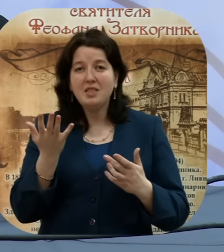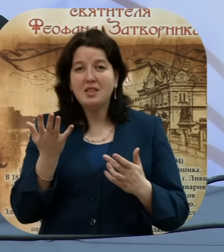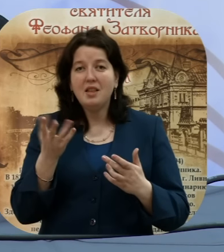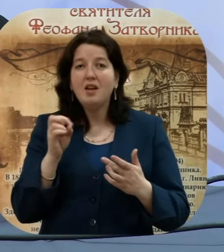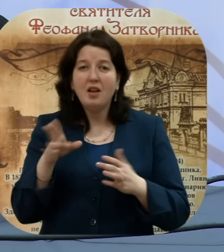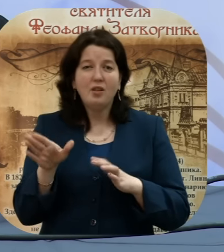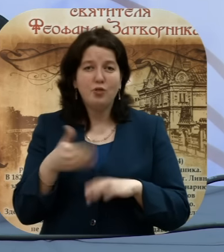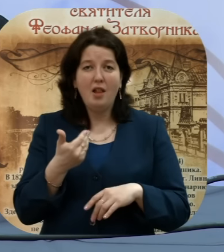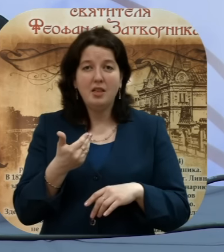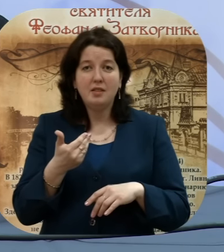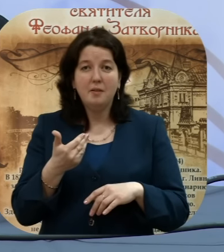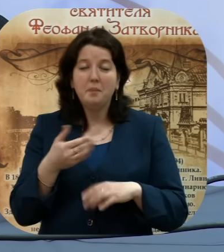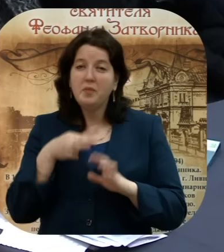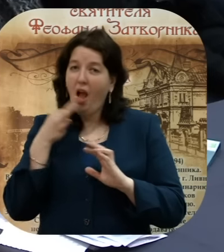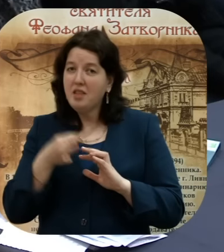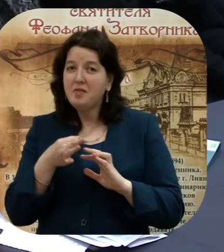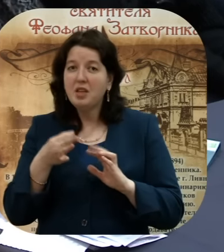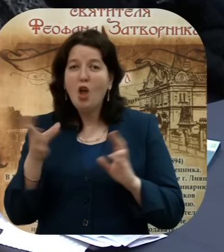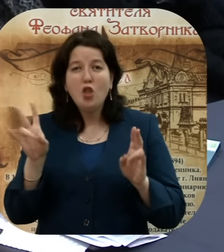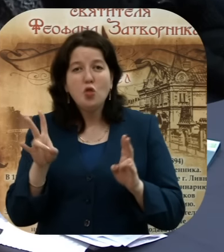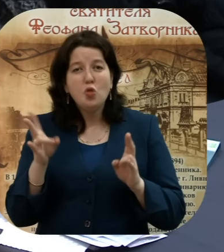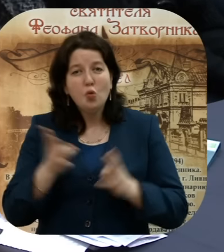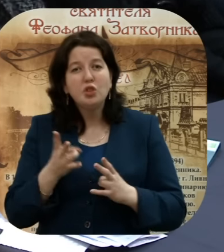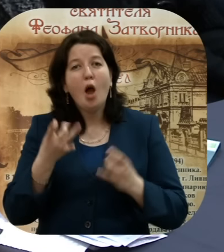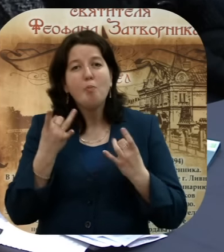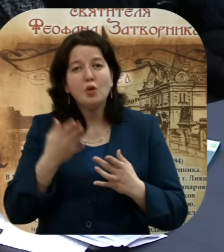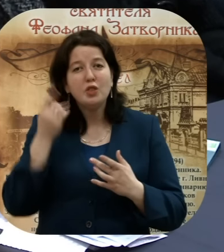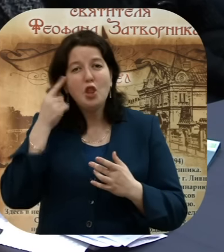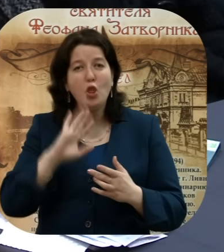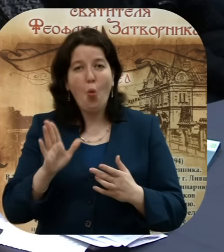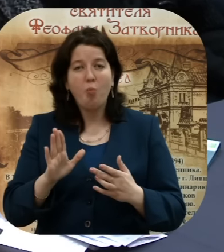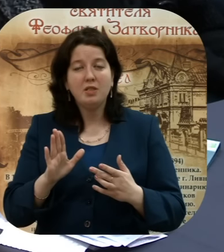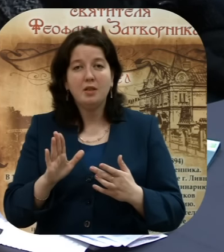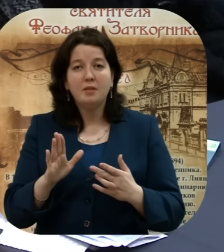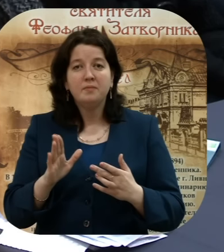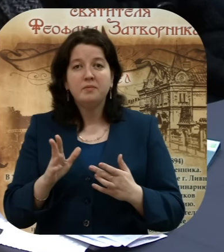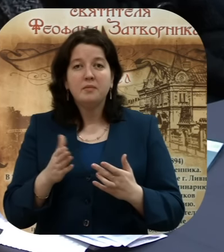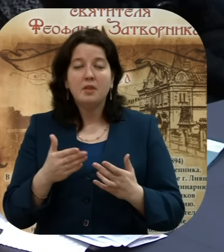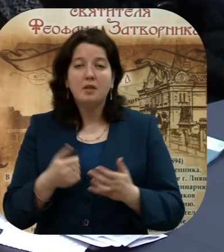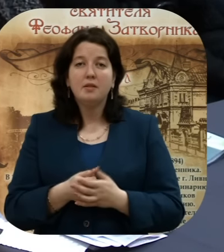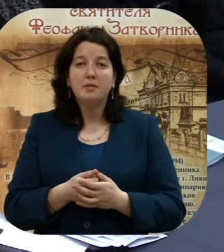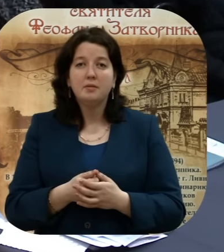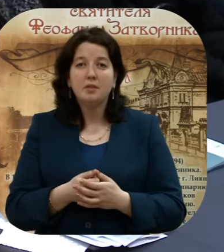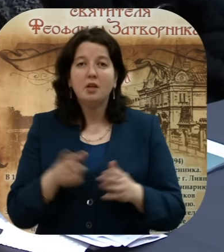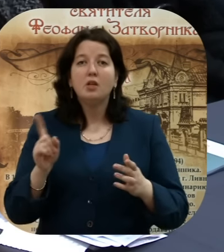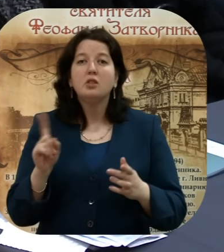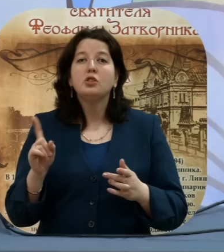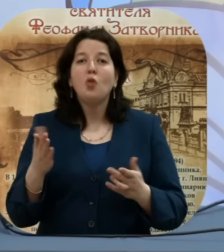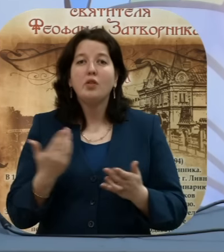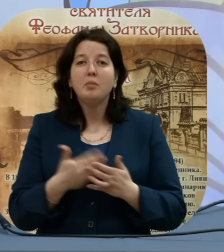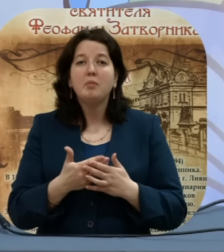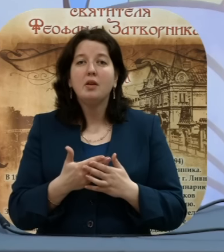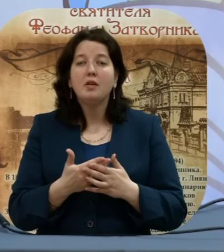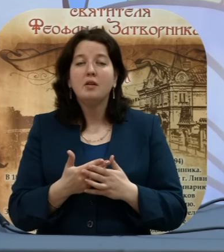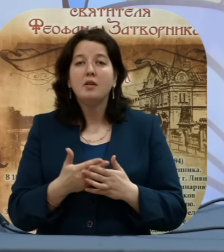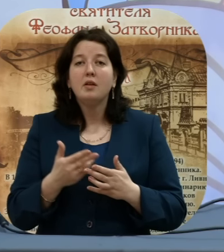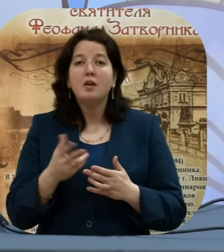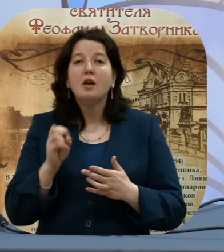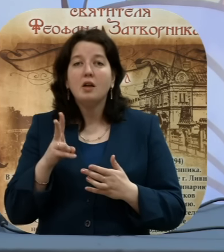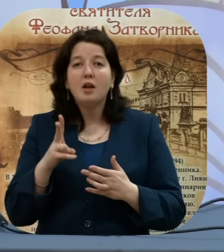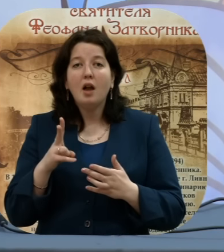Что же еще? Как избавиться от воровства? Ну, не воруй! Ну, что же? От того же,